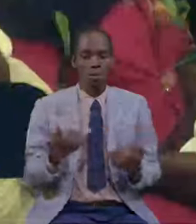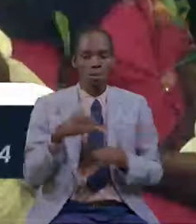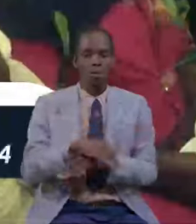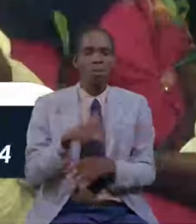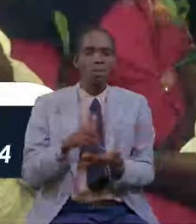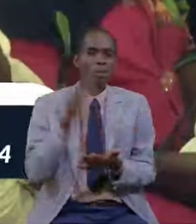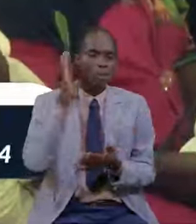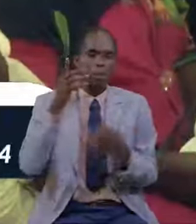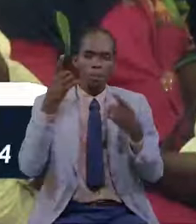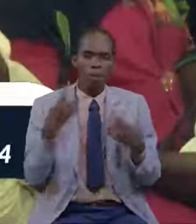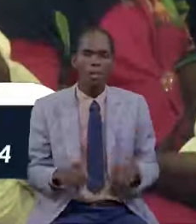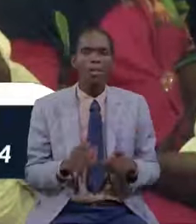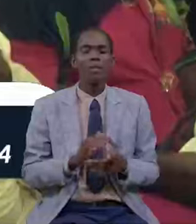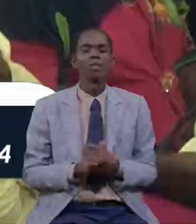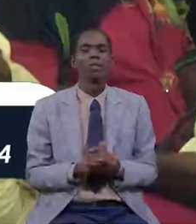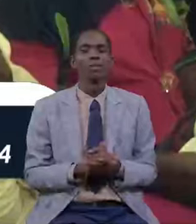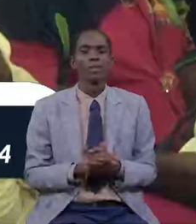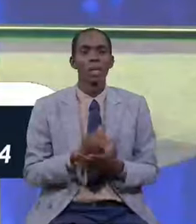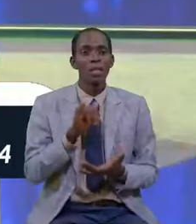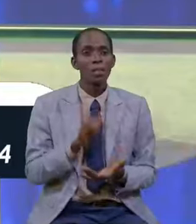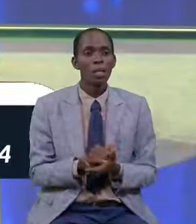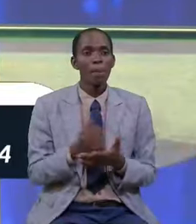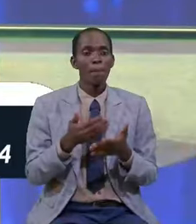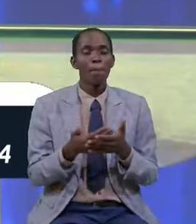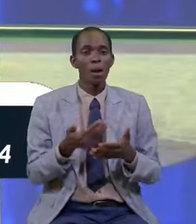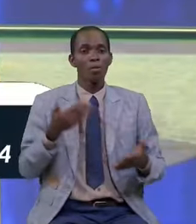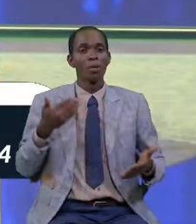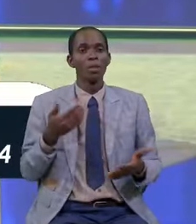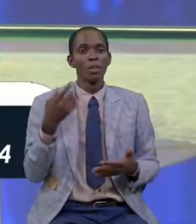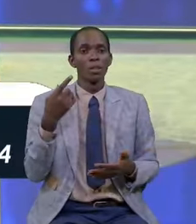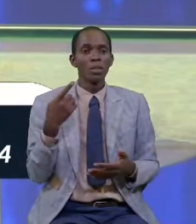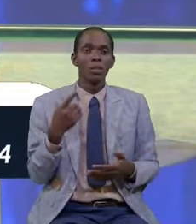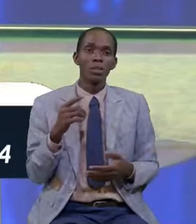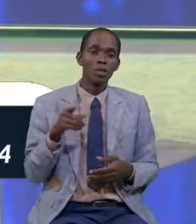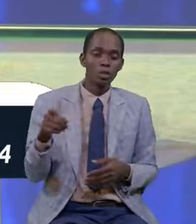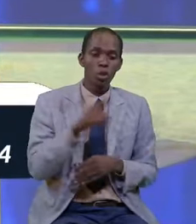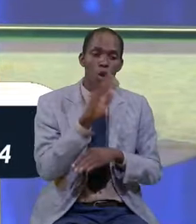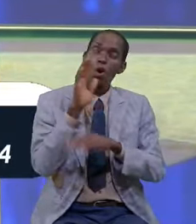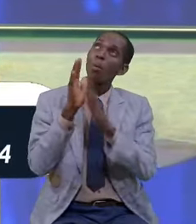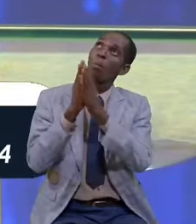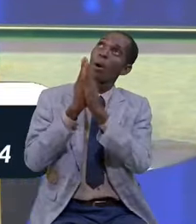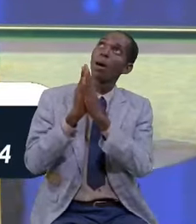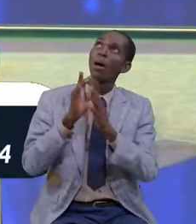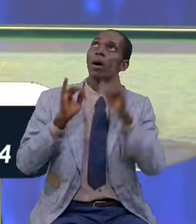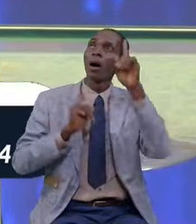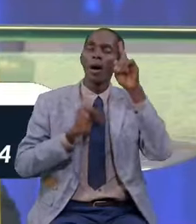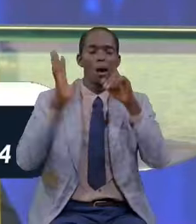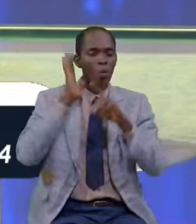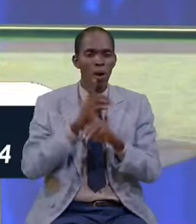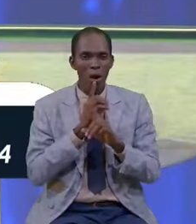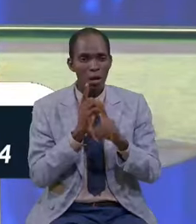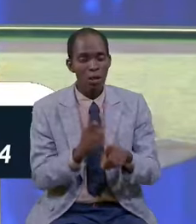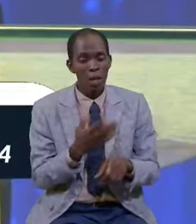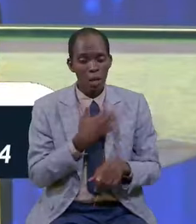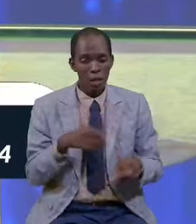se produire. Avant qu'il m'invoque, je répondrai. Avant